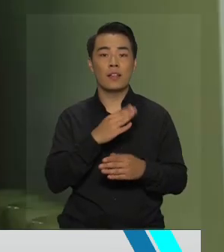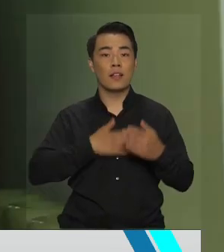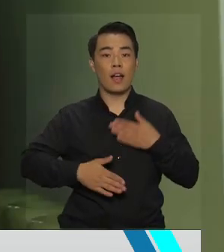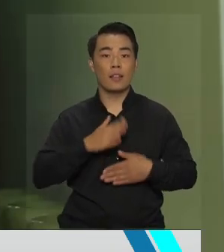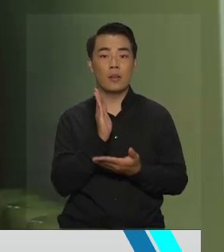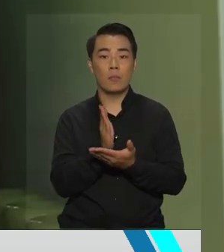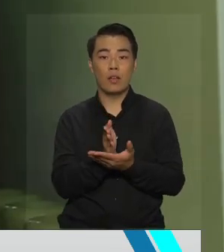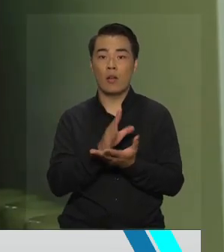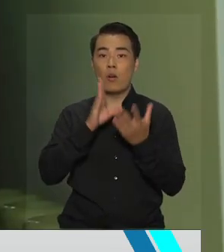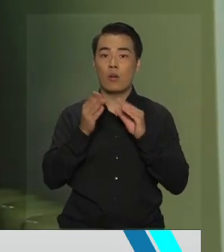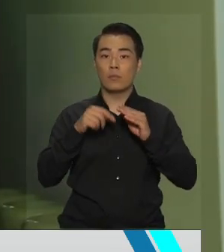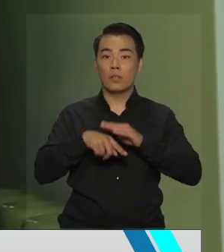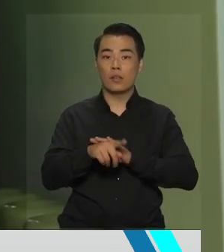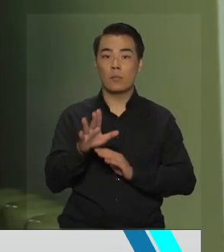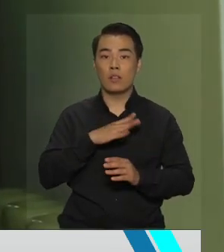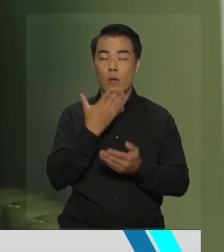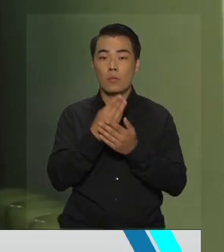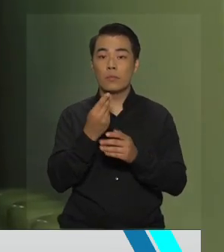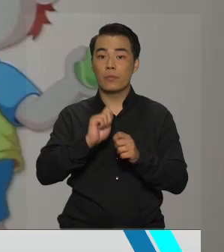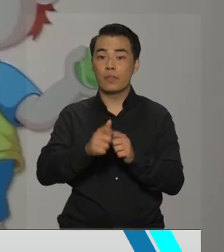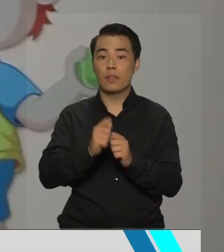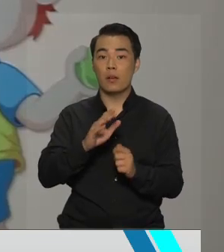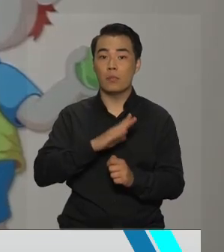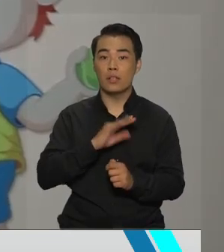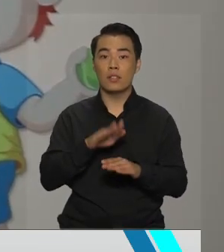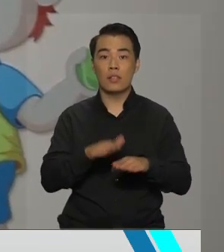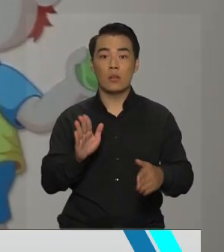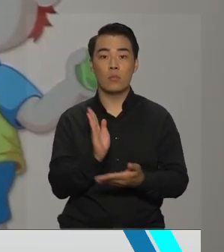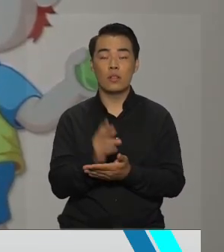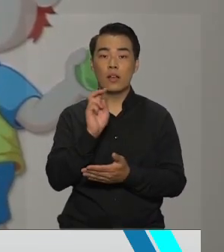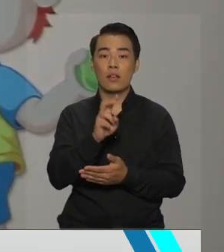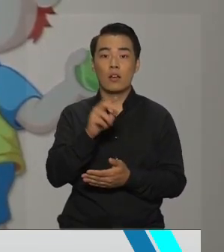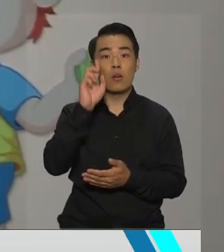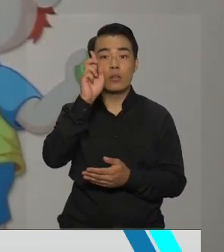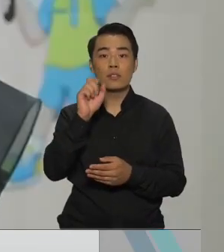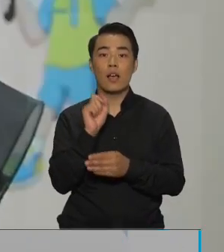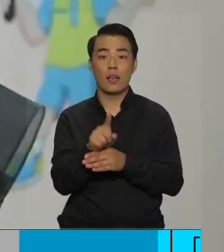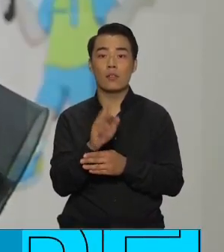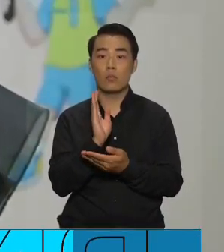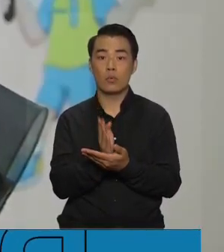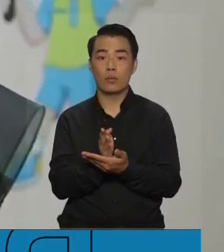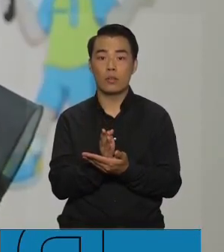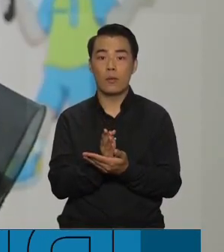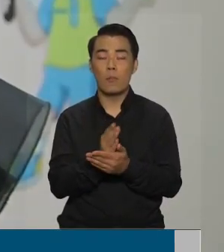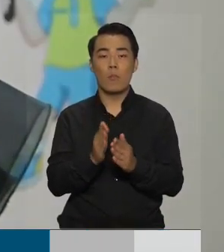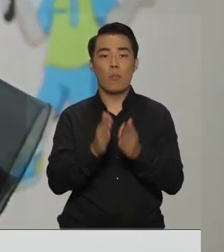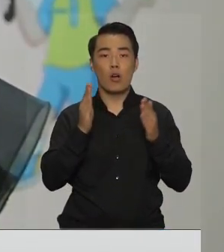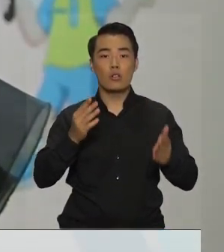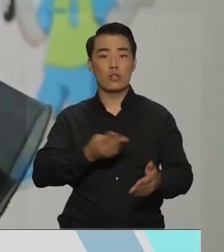Дошкольное учреждение открыли за счет частных инвестиций, но дети будут посещать его в рамках госзаказа. Спрос очень